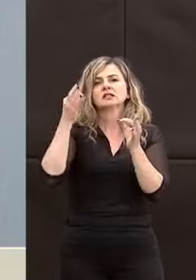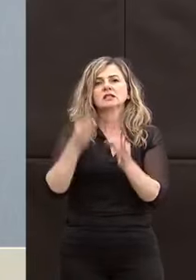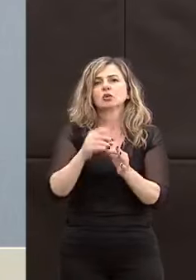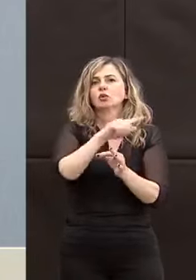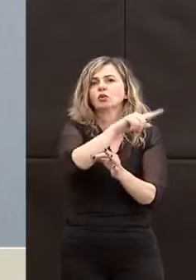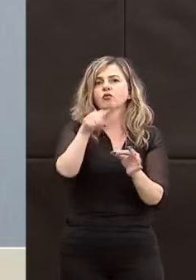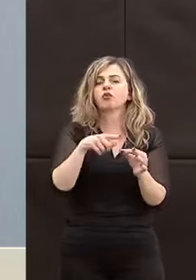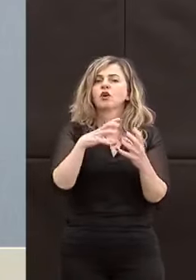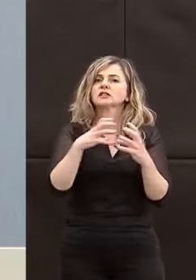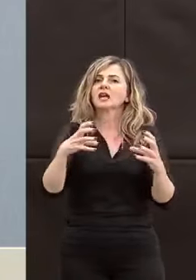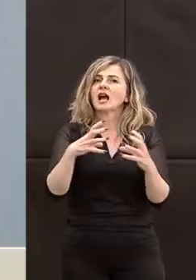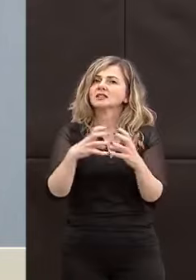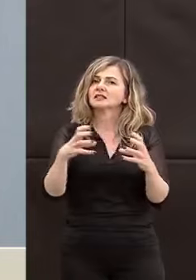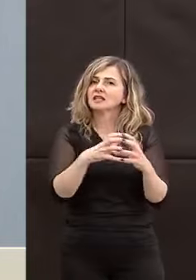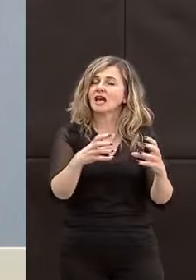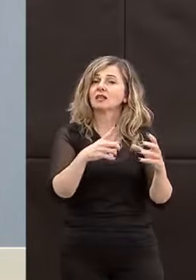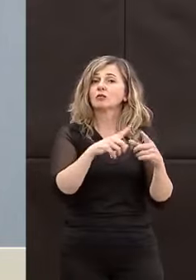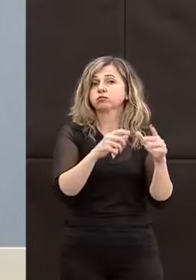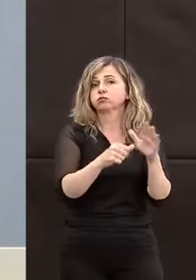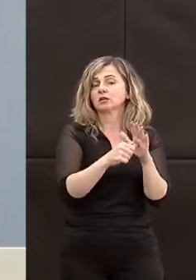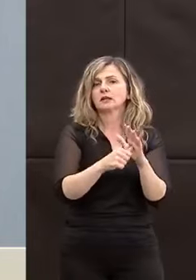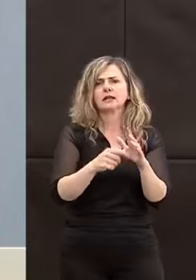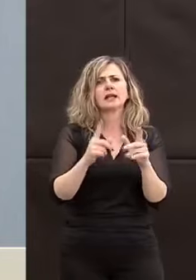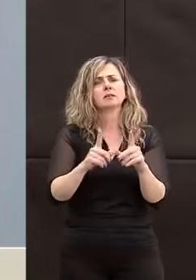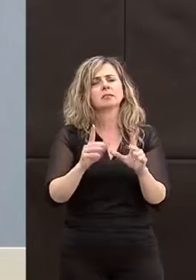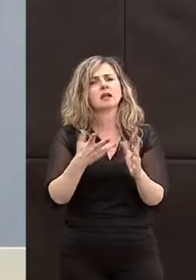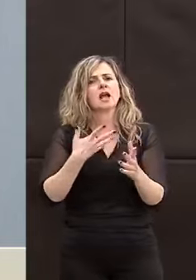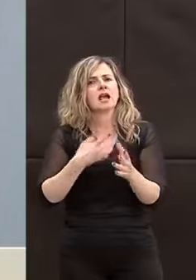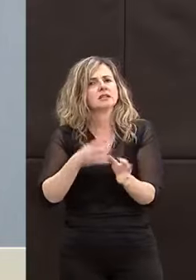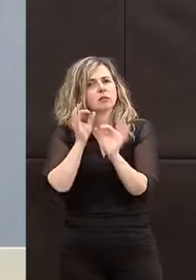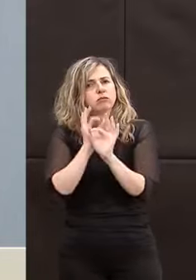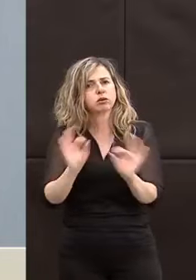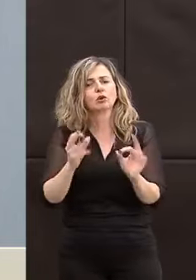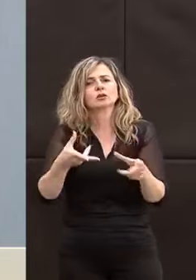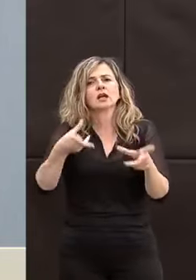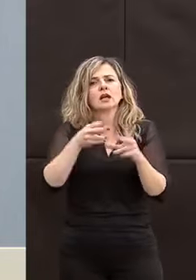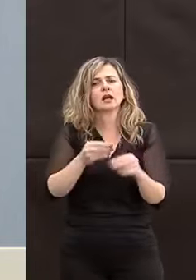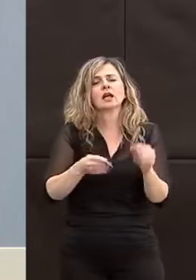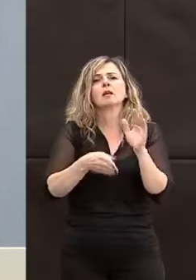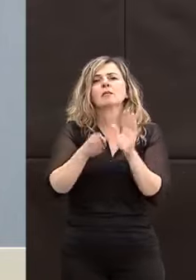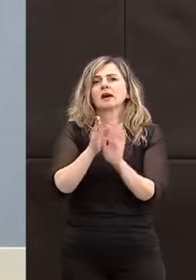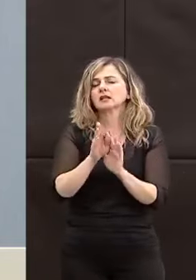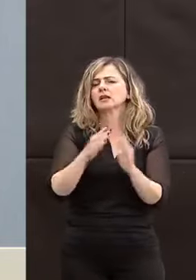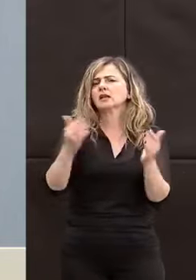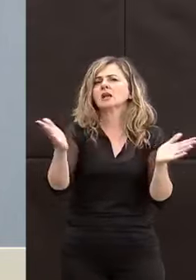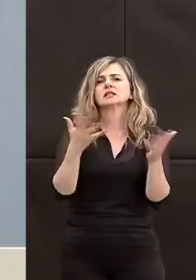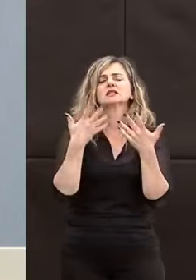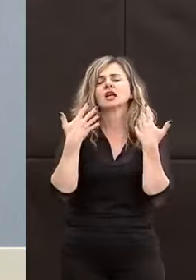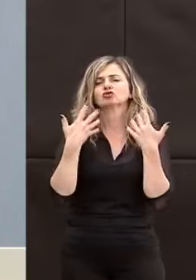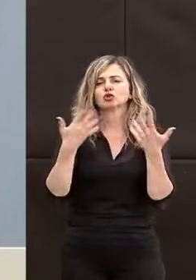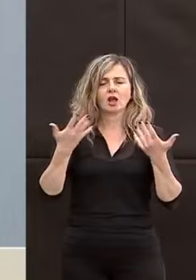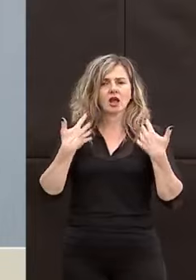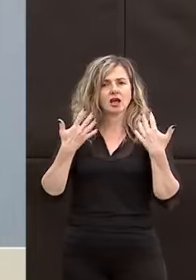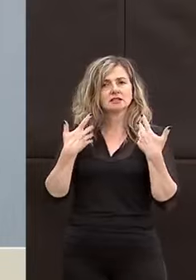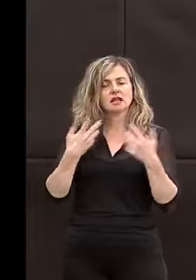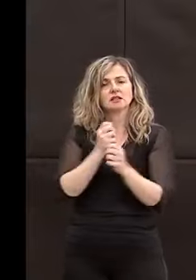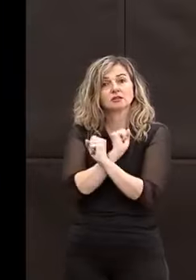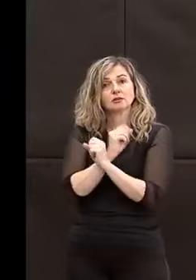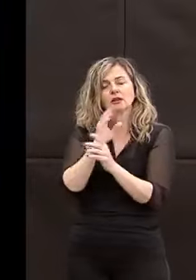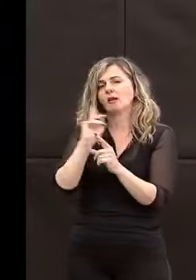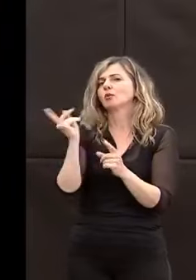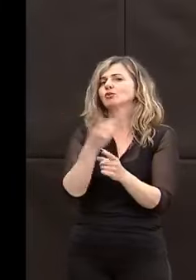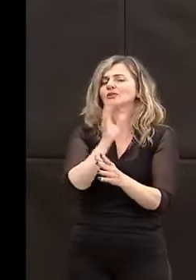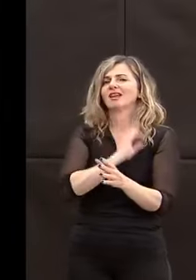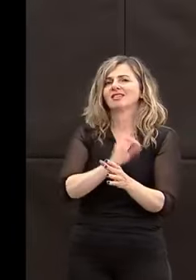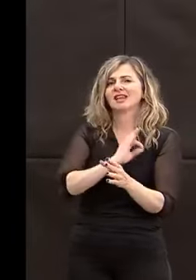aziende e per fare in modo che poi saremo pronti per partire con una stagione estiva che speriamo tutti possa essere comunque interessante